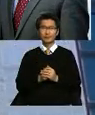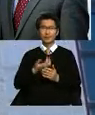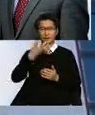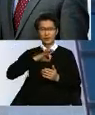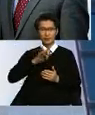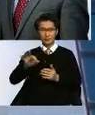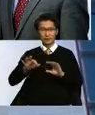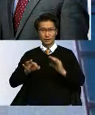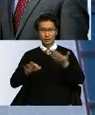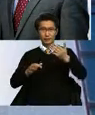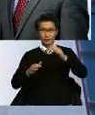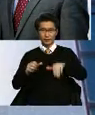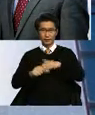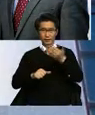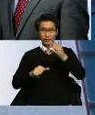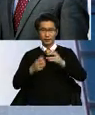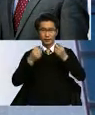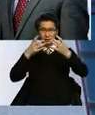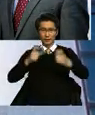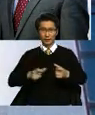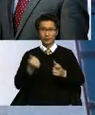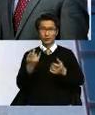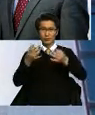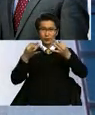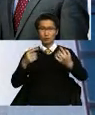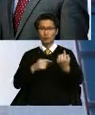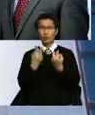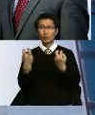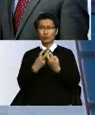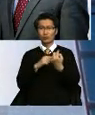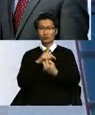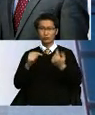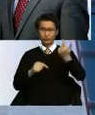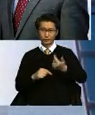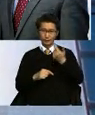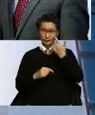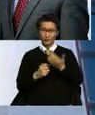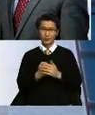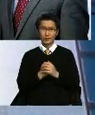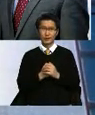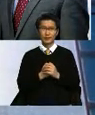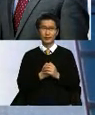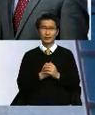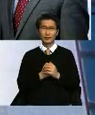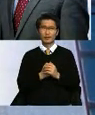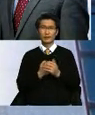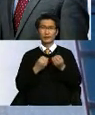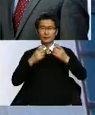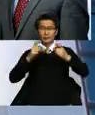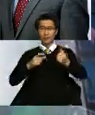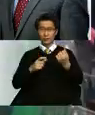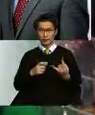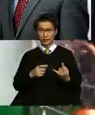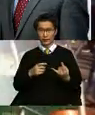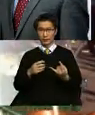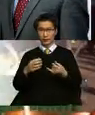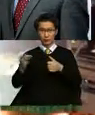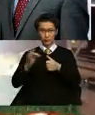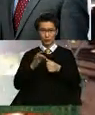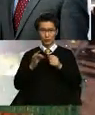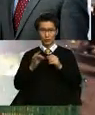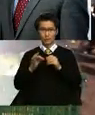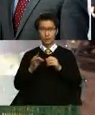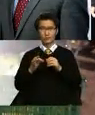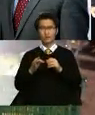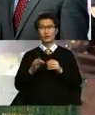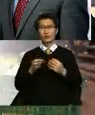이자도 내야 하고 그럴 텐데, 그럼 새마을회는 그동안 어떻게 운영되어 온 겁니까? 네, 새마을회는 보조금과